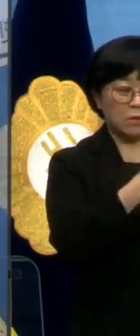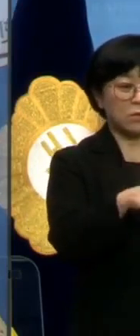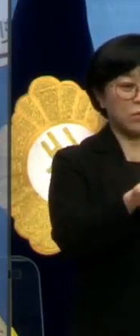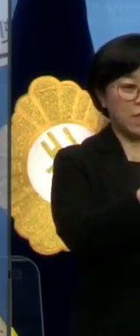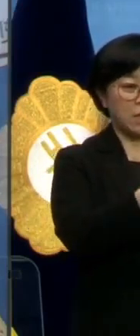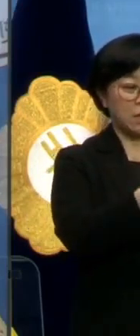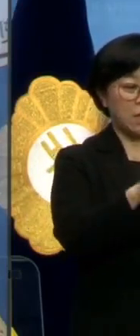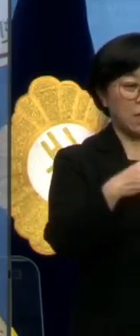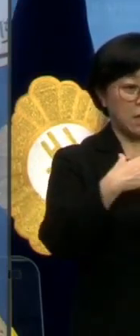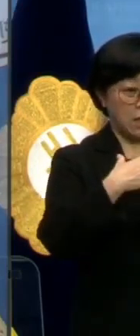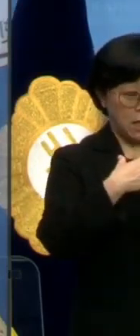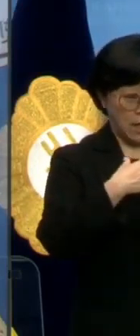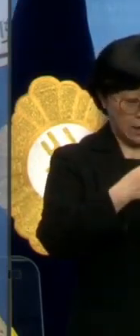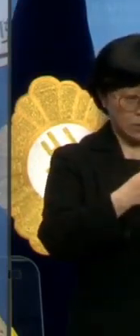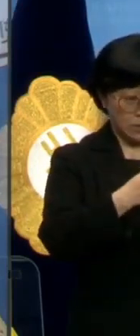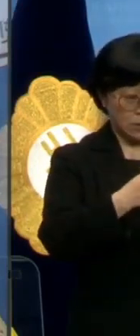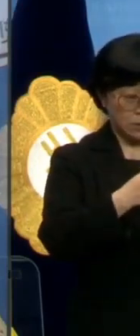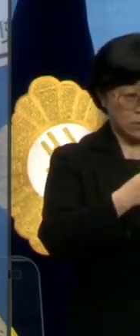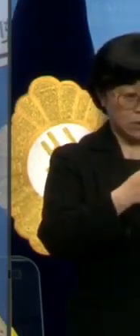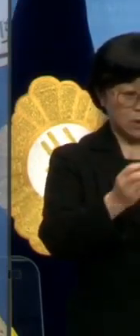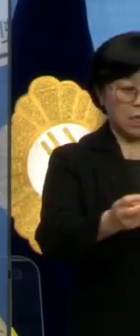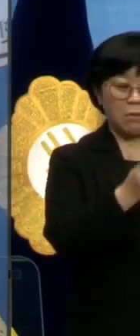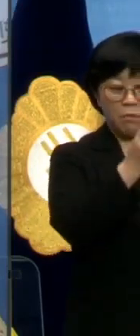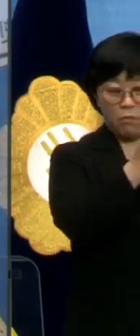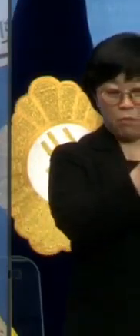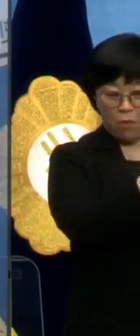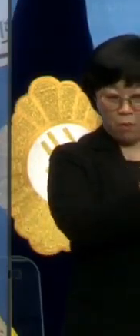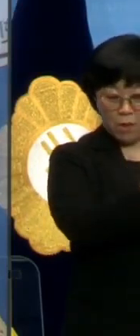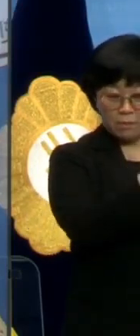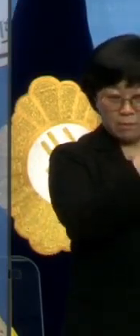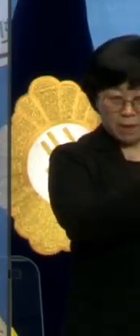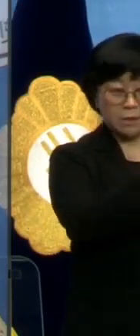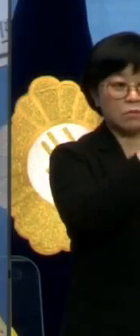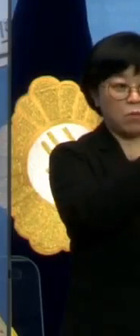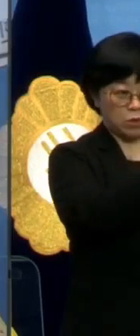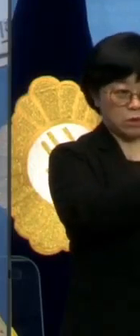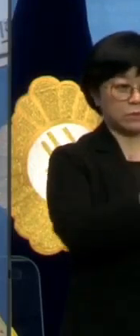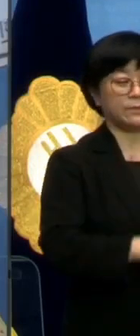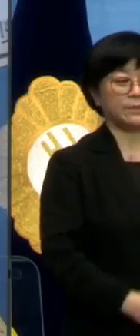장치를 마련하자는 것이 입법 취지 였습니다